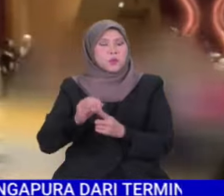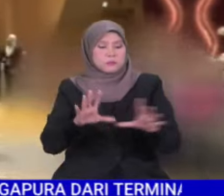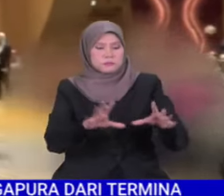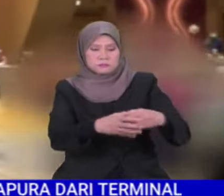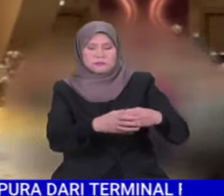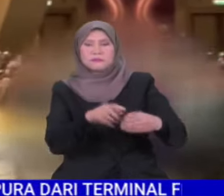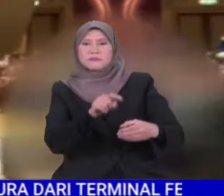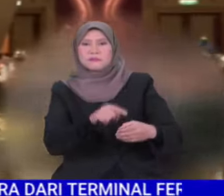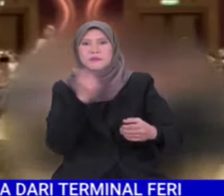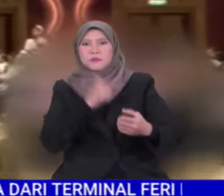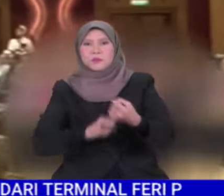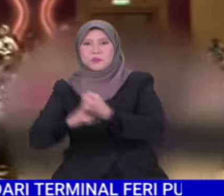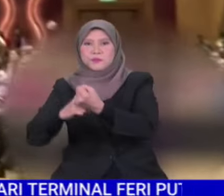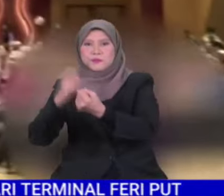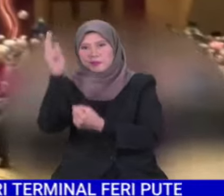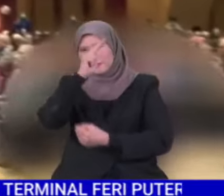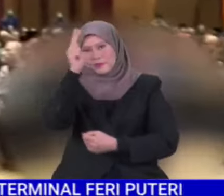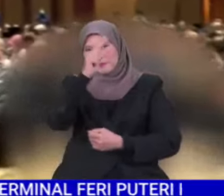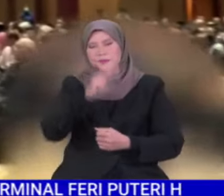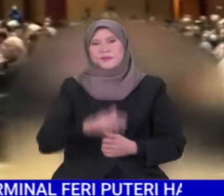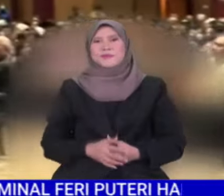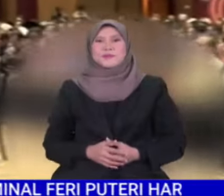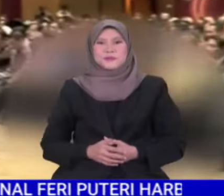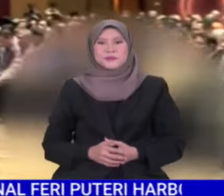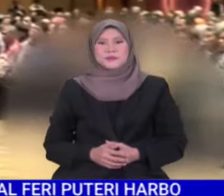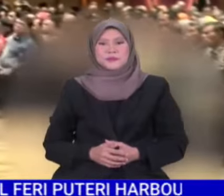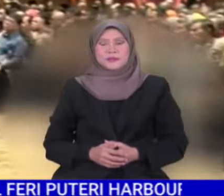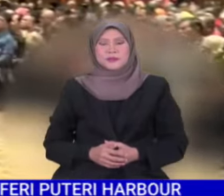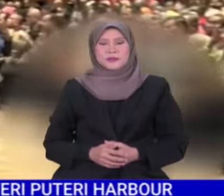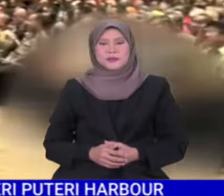yang tidak mendukung kerajaan.